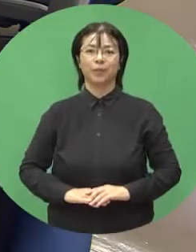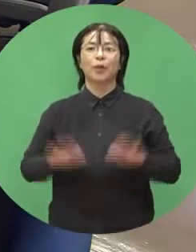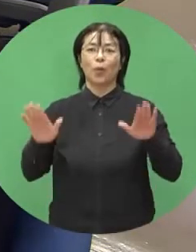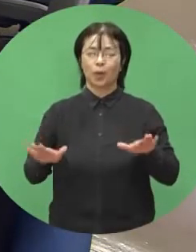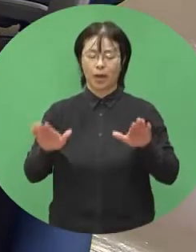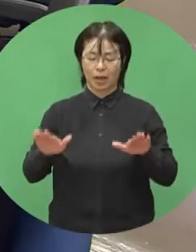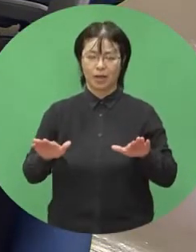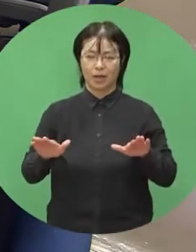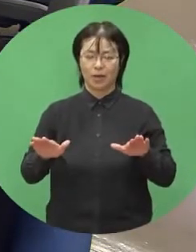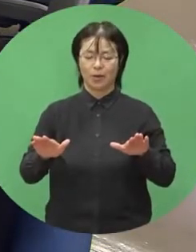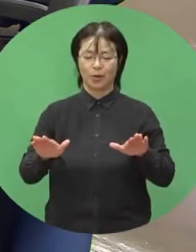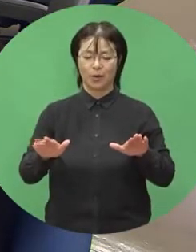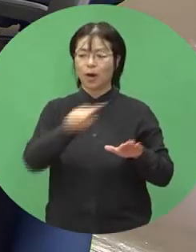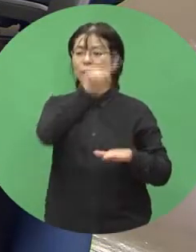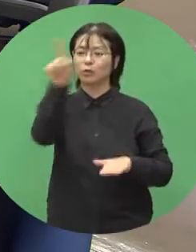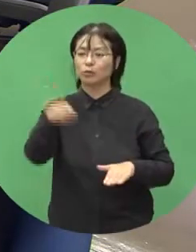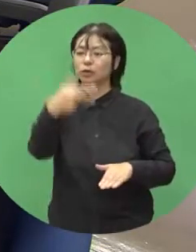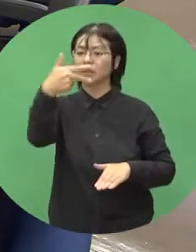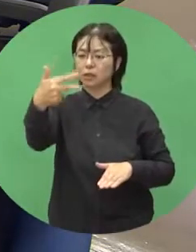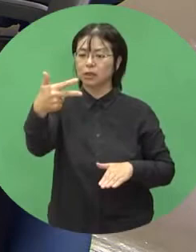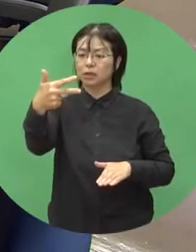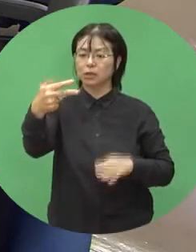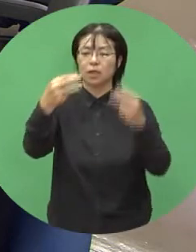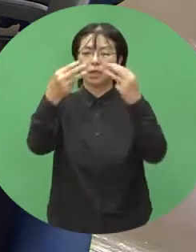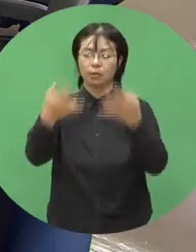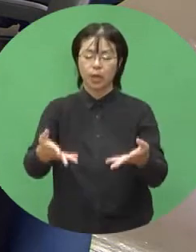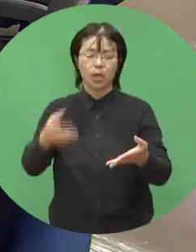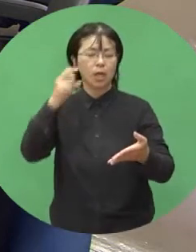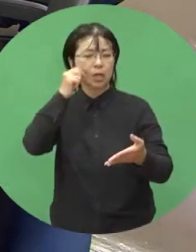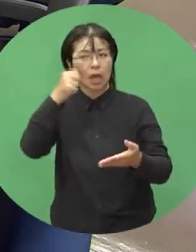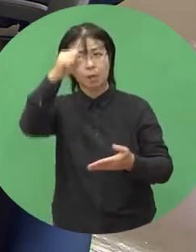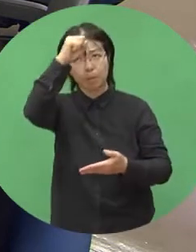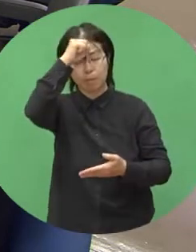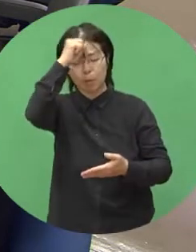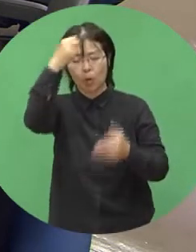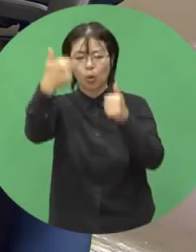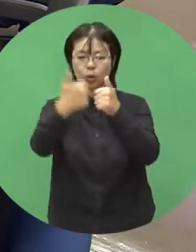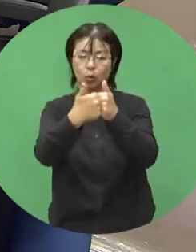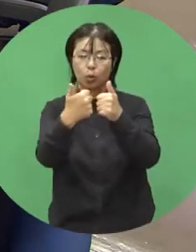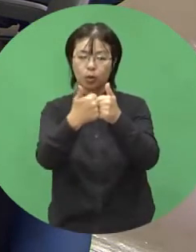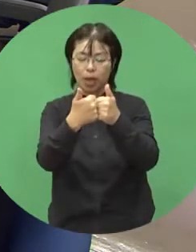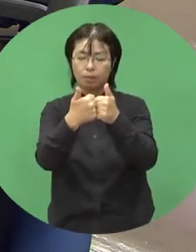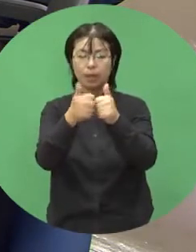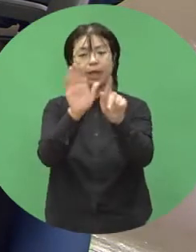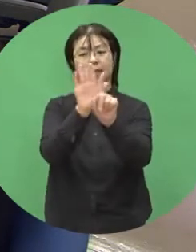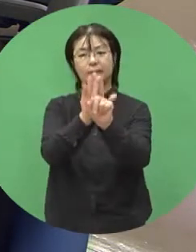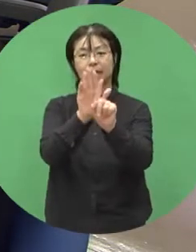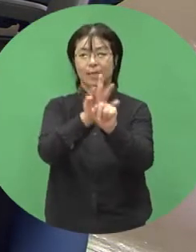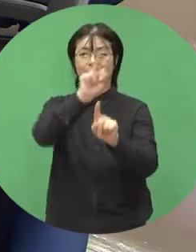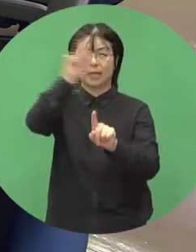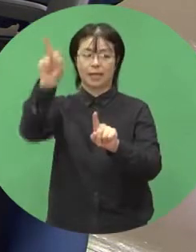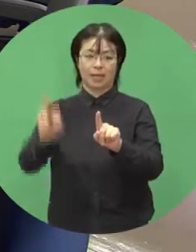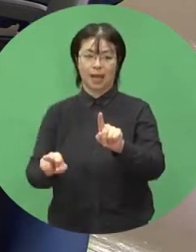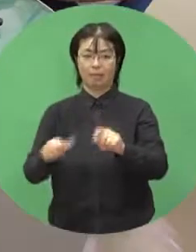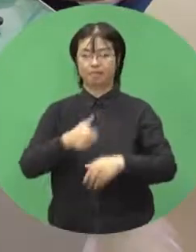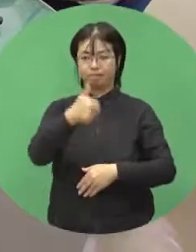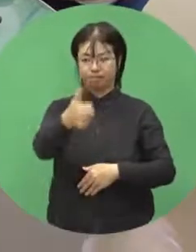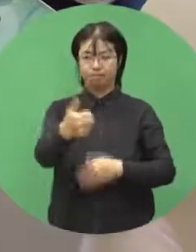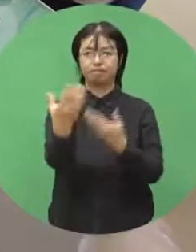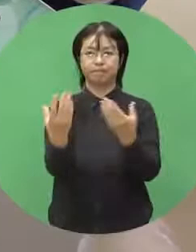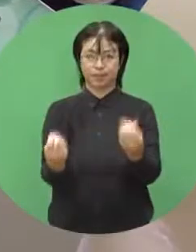今回は津市にある三重県難病相談支援センターを訪問しました。